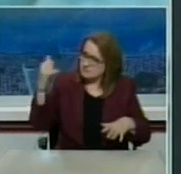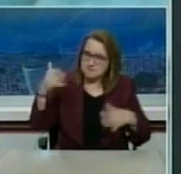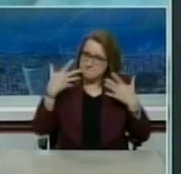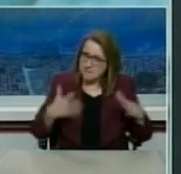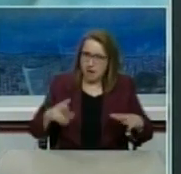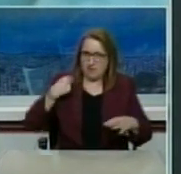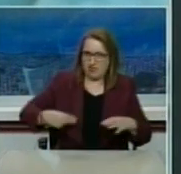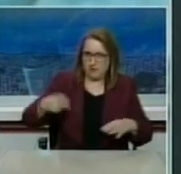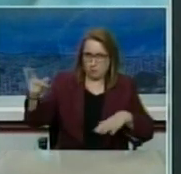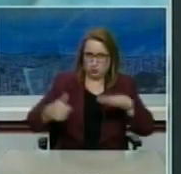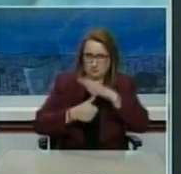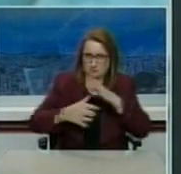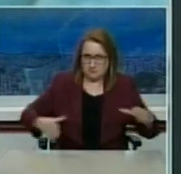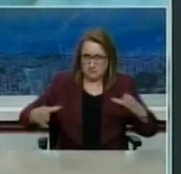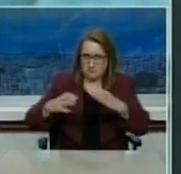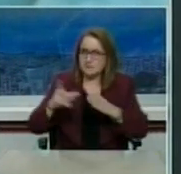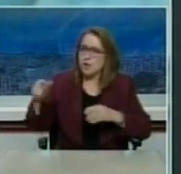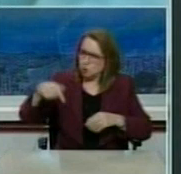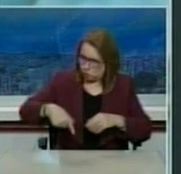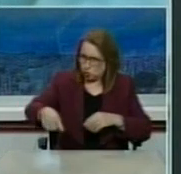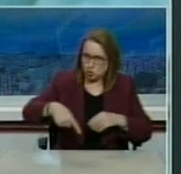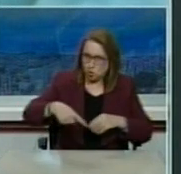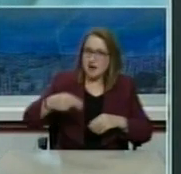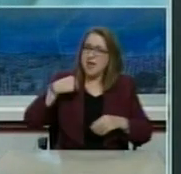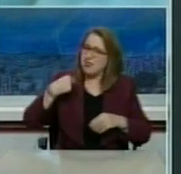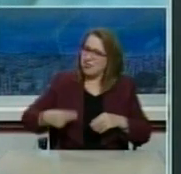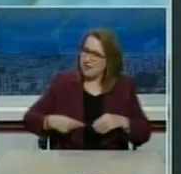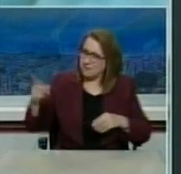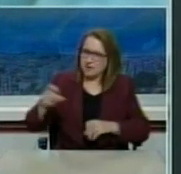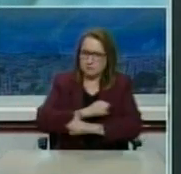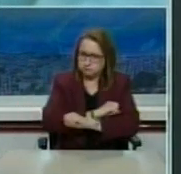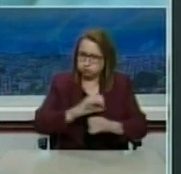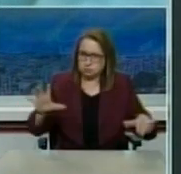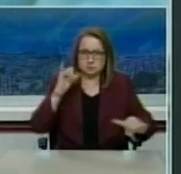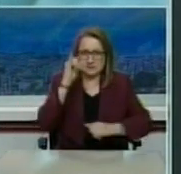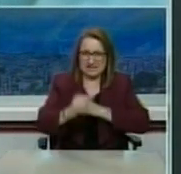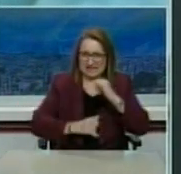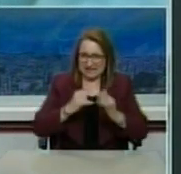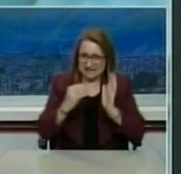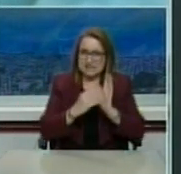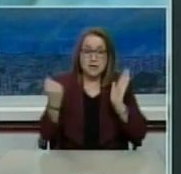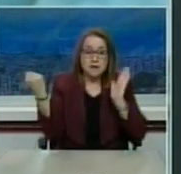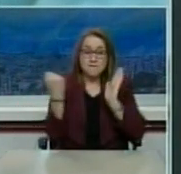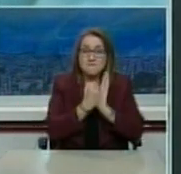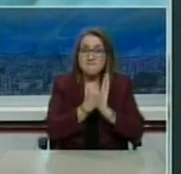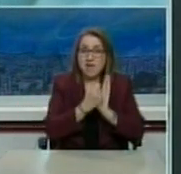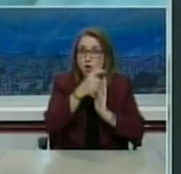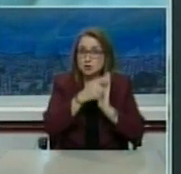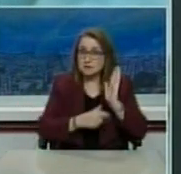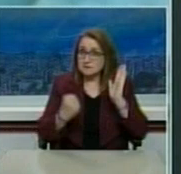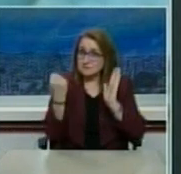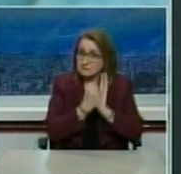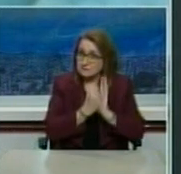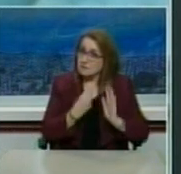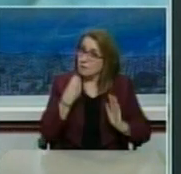στις επόμενες ώρες θα υπάρξει από τους Δήμους και μέσω του site της ΚΕΔΕ η δυνατότητα έκδοσης βεβαίωσης μετακίνησης κατά το πρότυπο